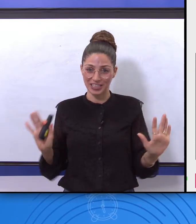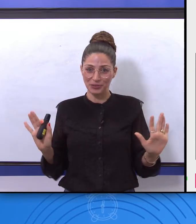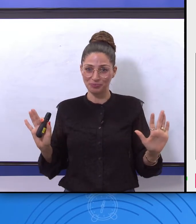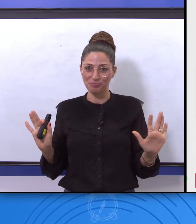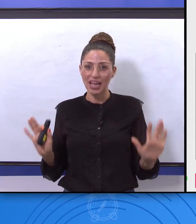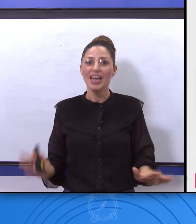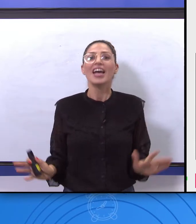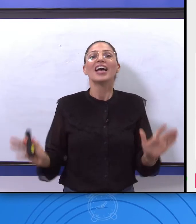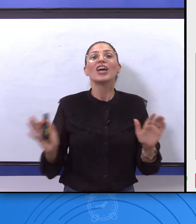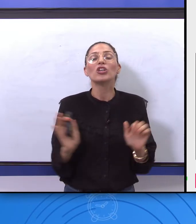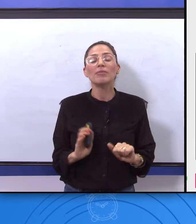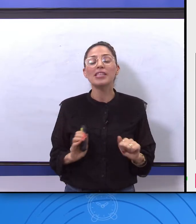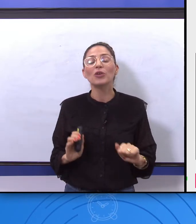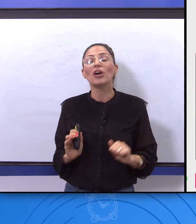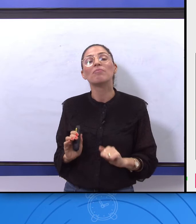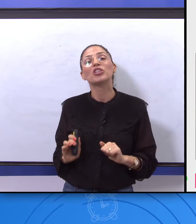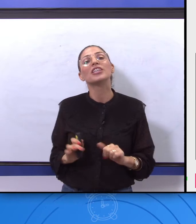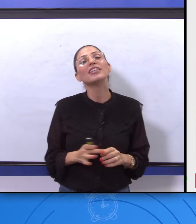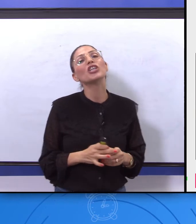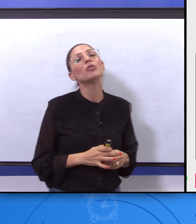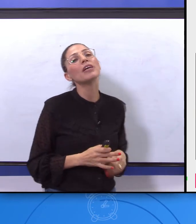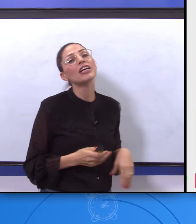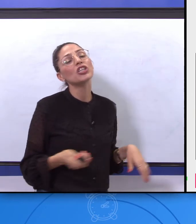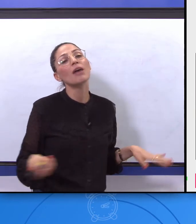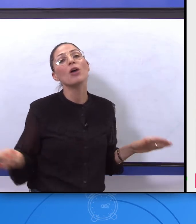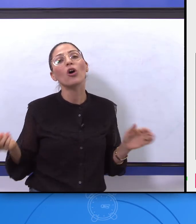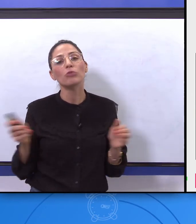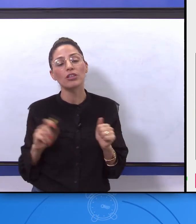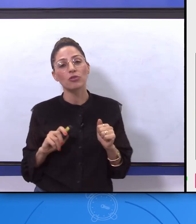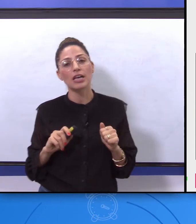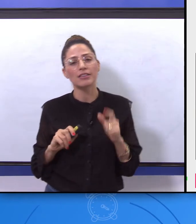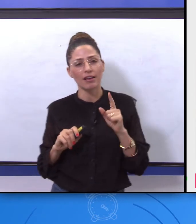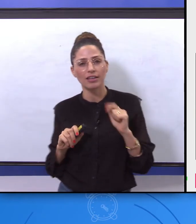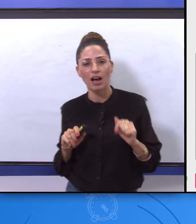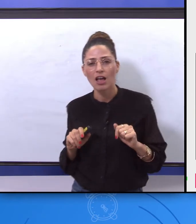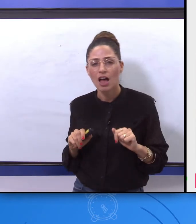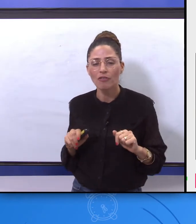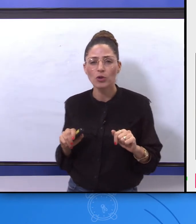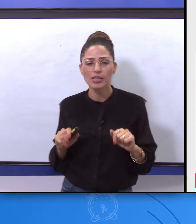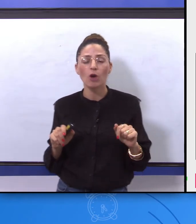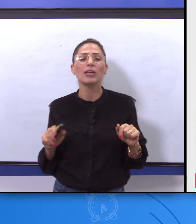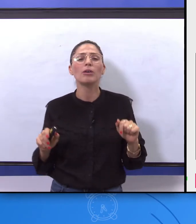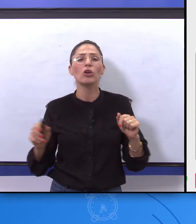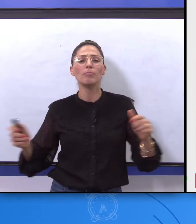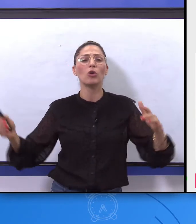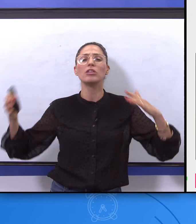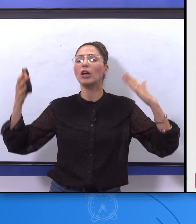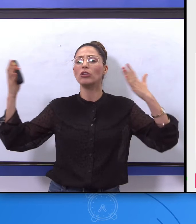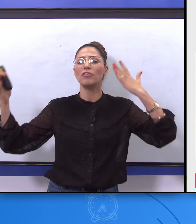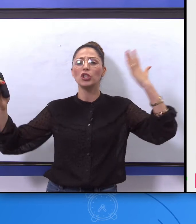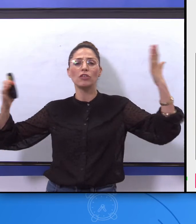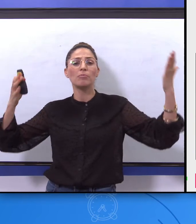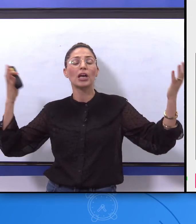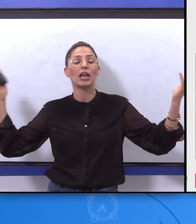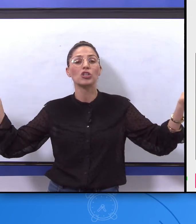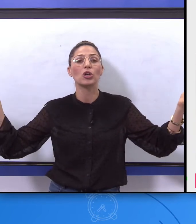נעשה סדר. היא רושמת ציורים. שיטת הרישום הייתה שיטה מאוד מאוד נפוצה, טכניקה, אפילו אצל האומנים הגדולים לאונרדו